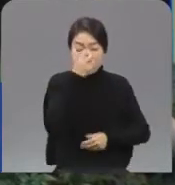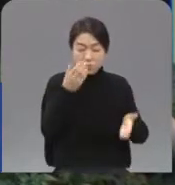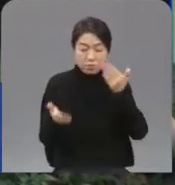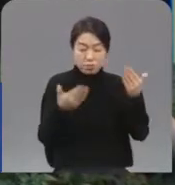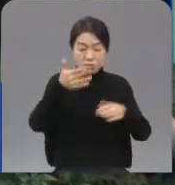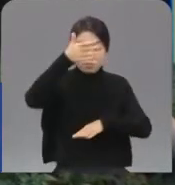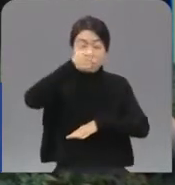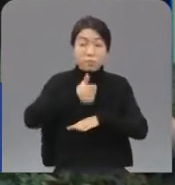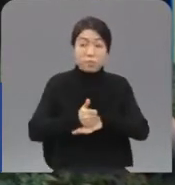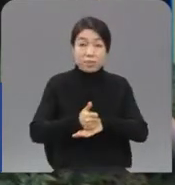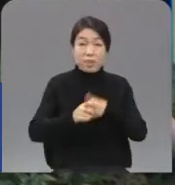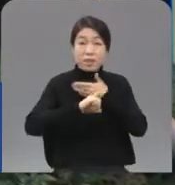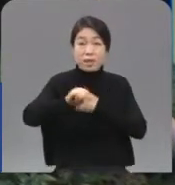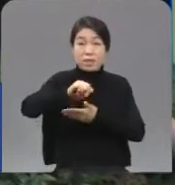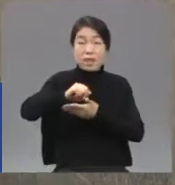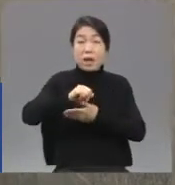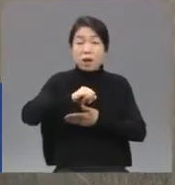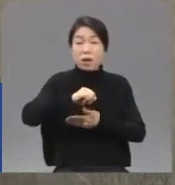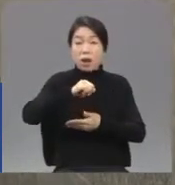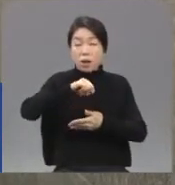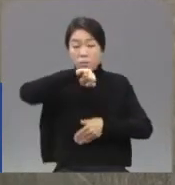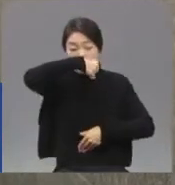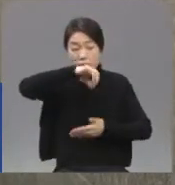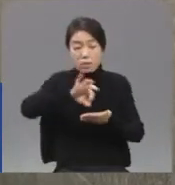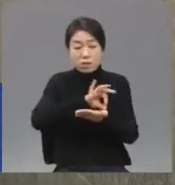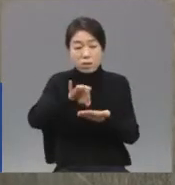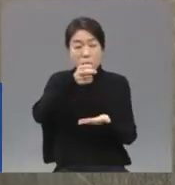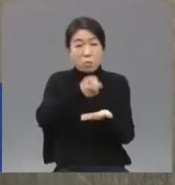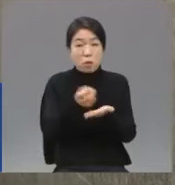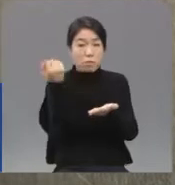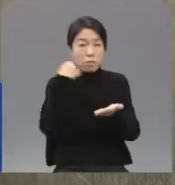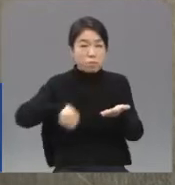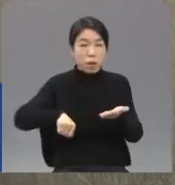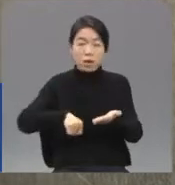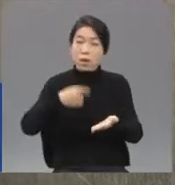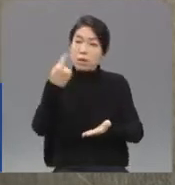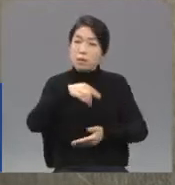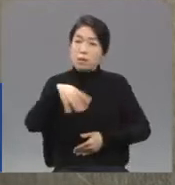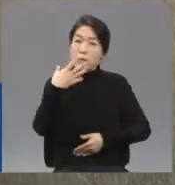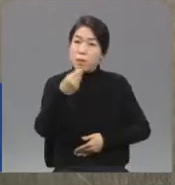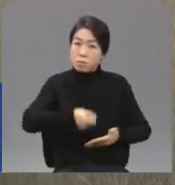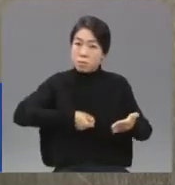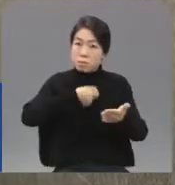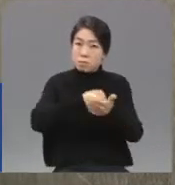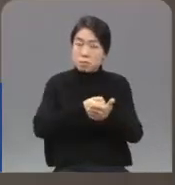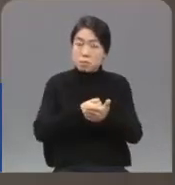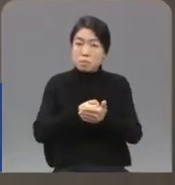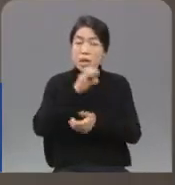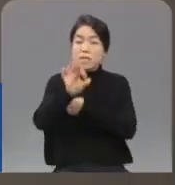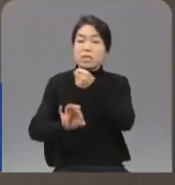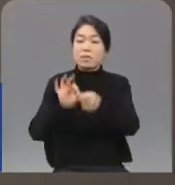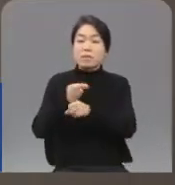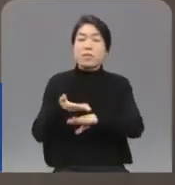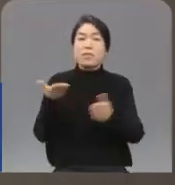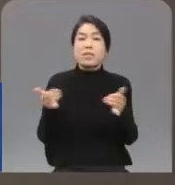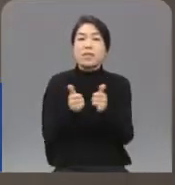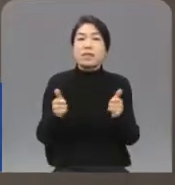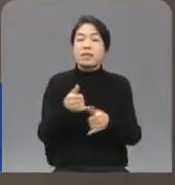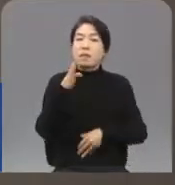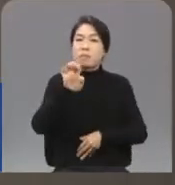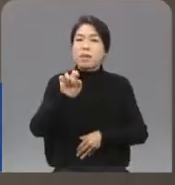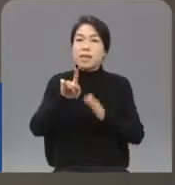벌인 결과 지방자치단체 예산 편성 지침을 어기고 예산 1400만원을 편성해 10년 이상 근무자